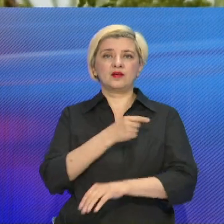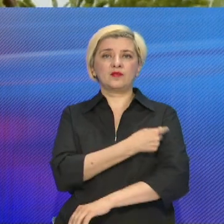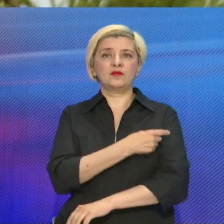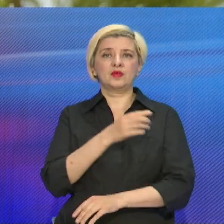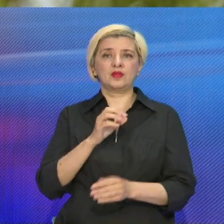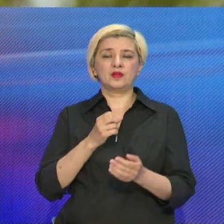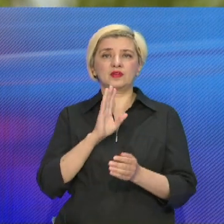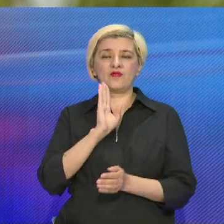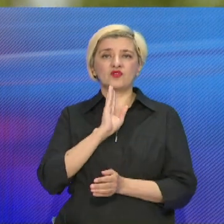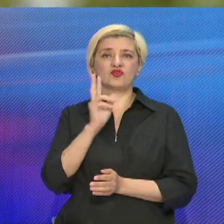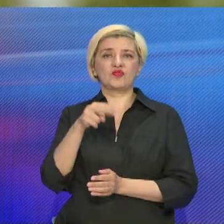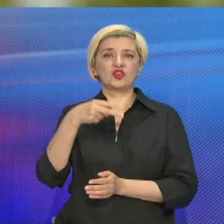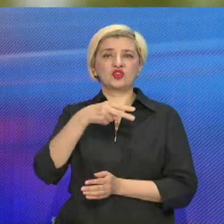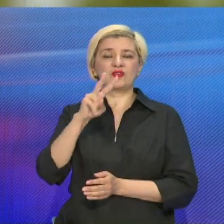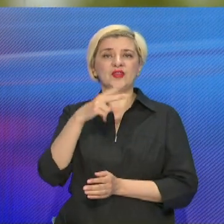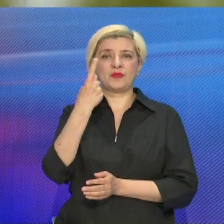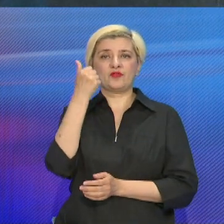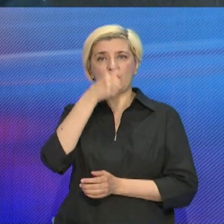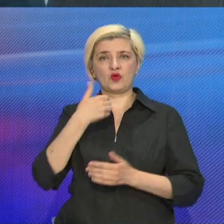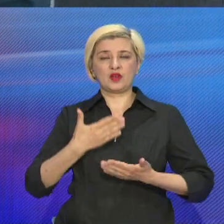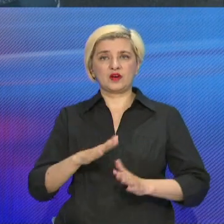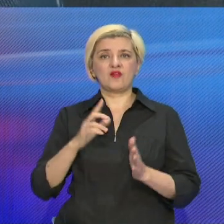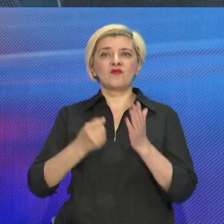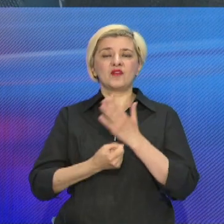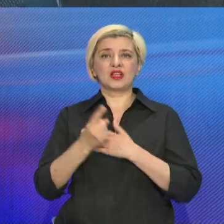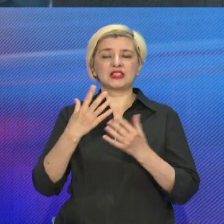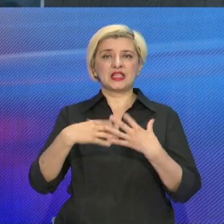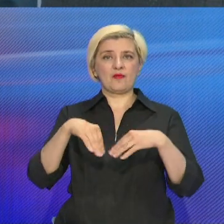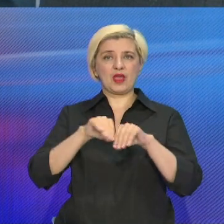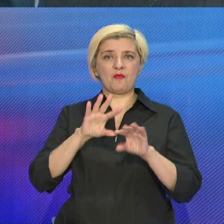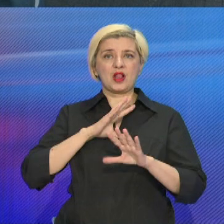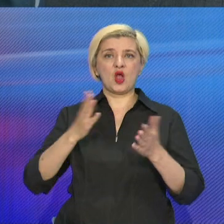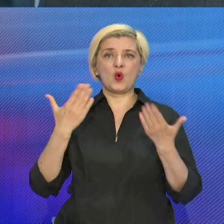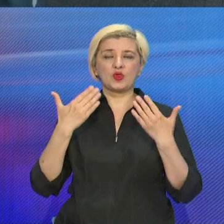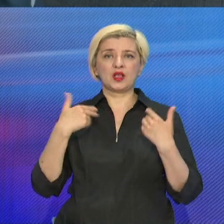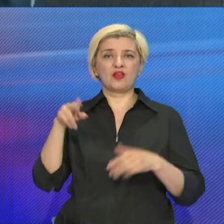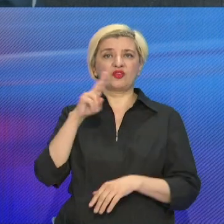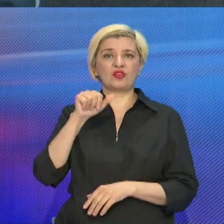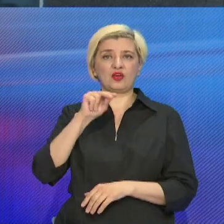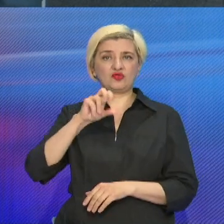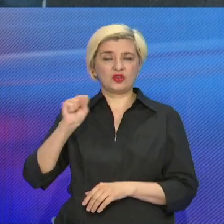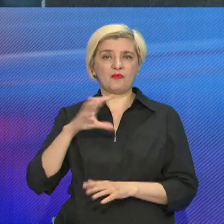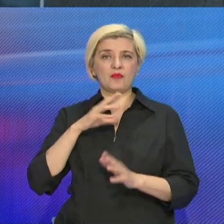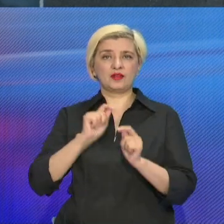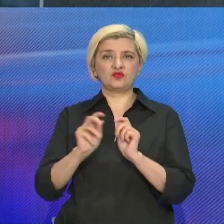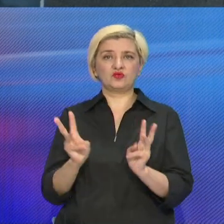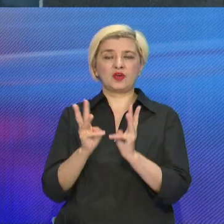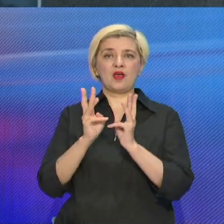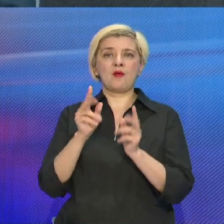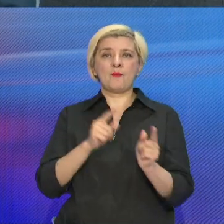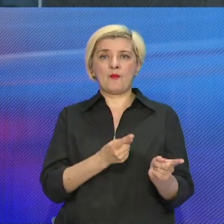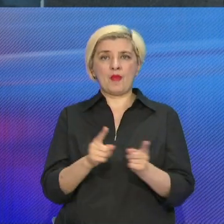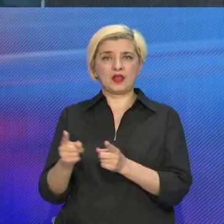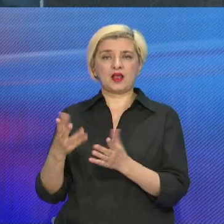года народжения. Высветлилося, семья с маленькой дочушкой отпочивала на даче. На участку был запаленный мангал, який обложили